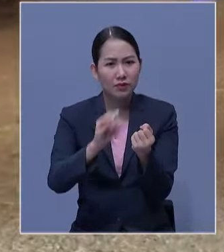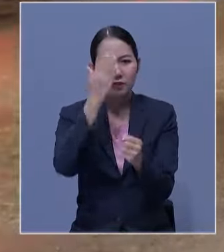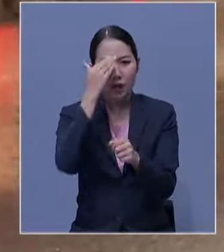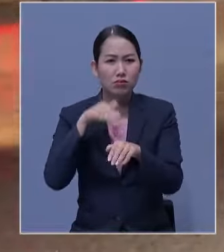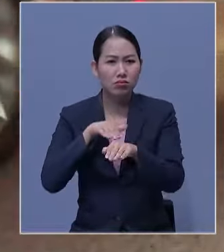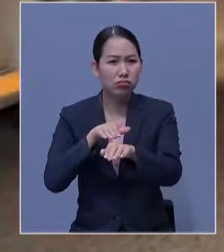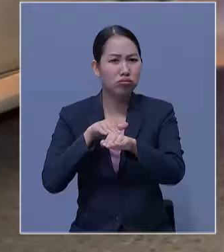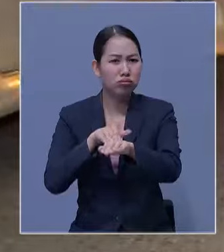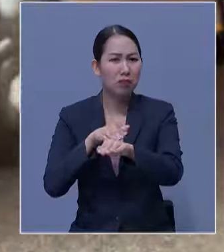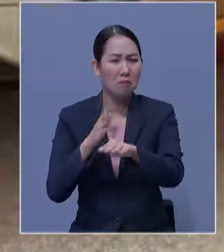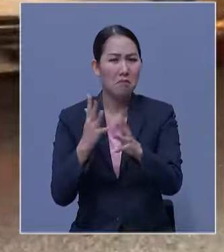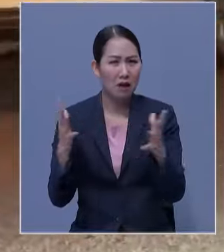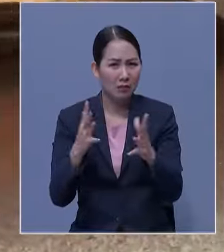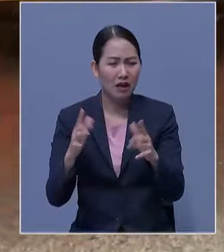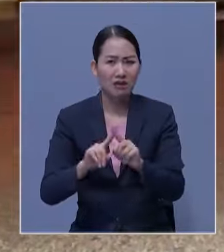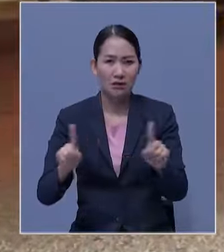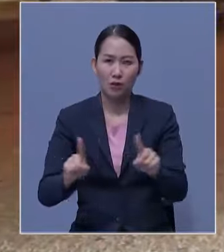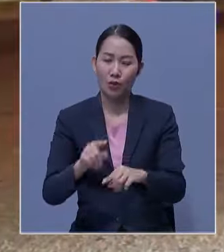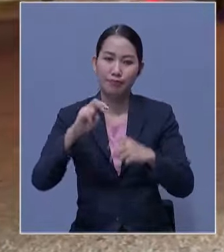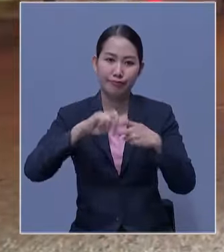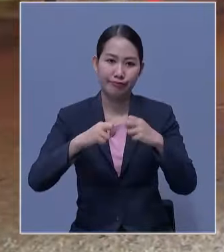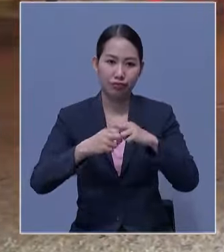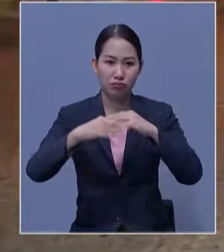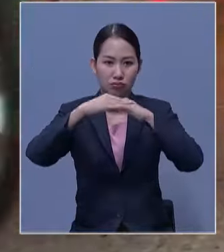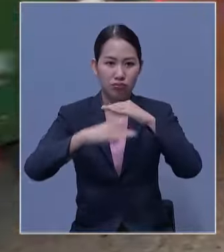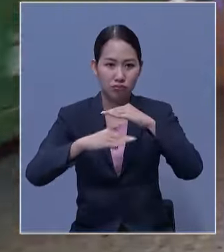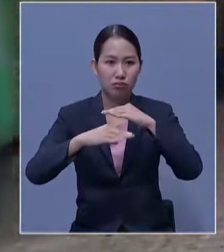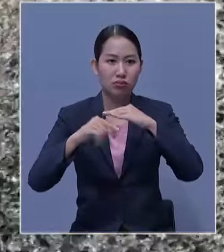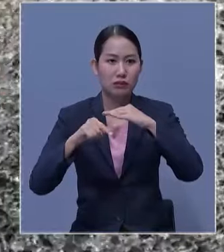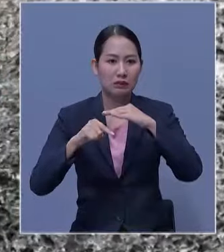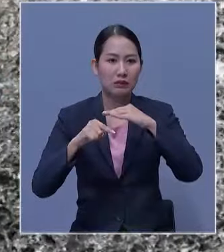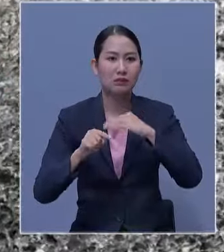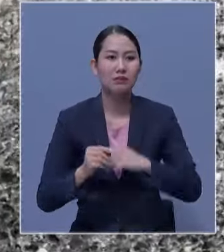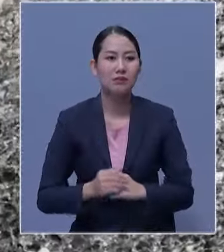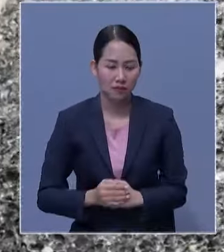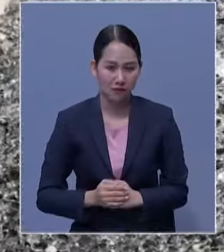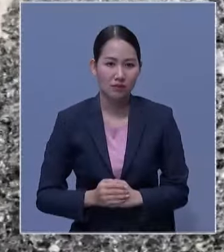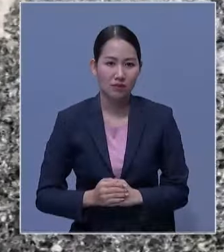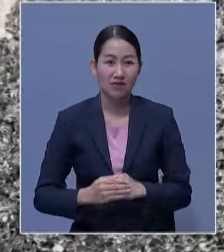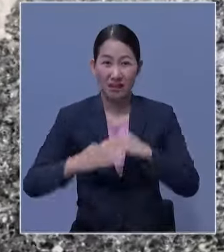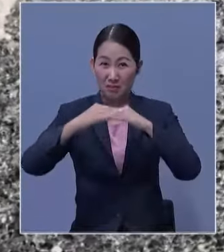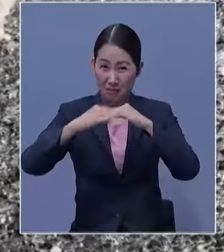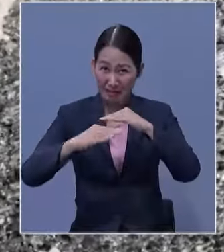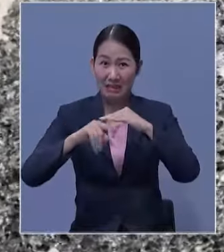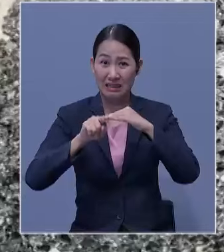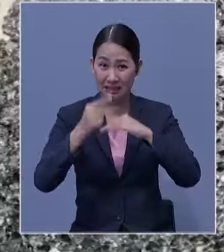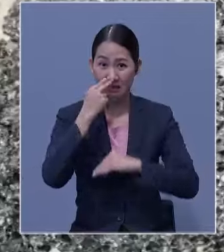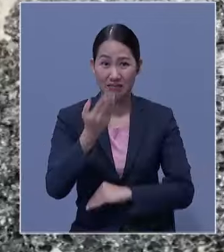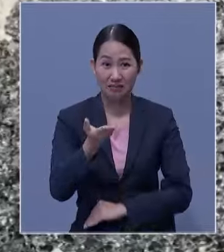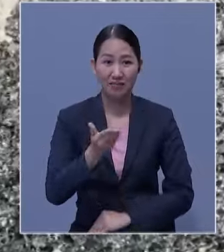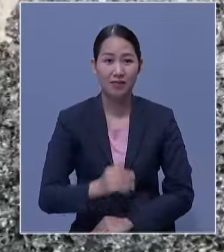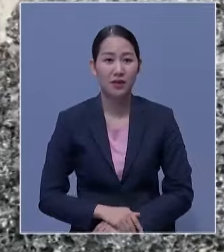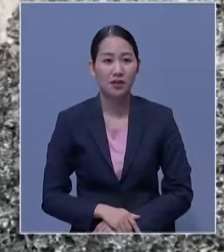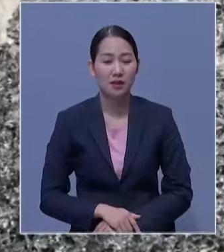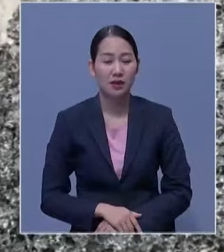ไม่ไดขบเร็วเลยค่ะไม่เร็ว แตมาเจอขอบทมัเป็นแบบนี้ คุจอยมัไม่ใช่แค่ขอบทโรด้ คือพื้ผิวทนน